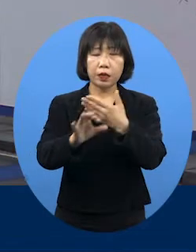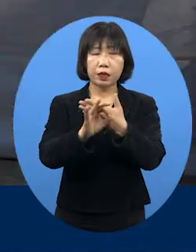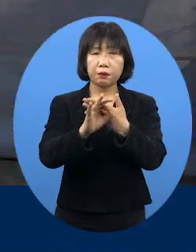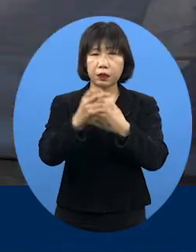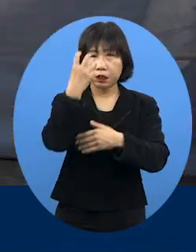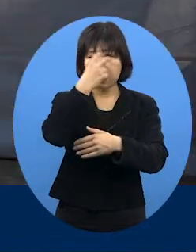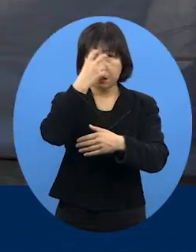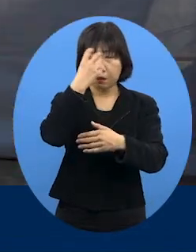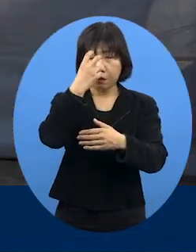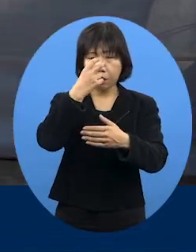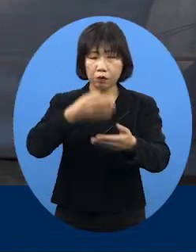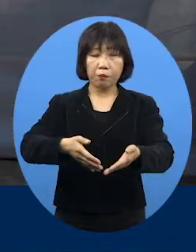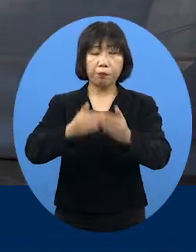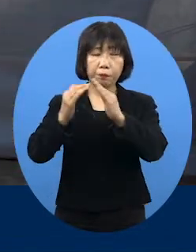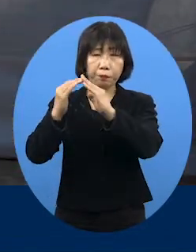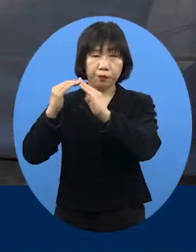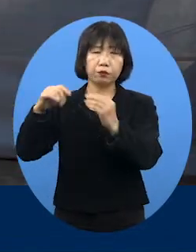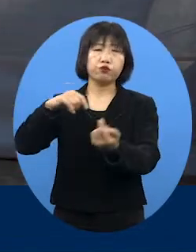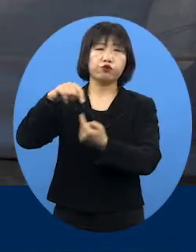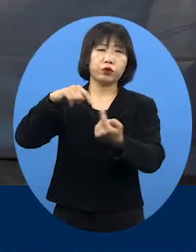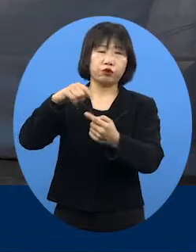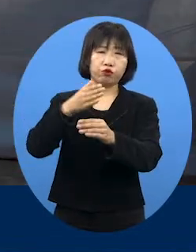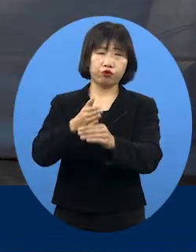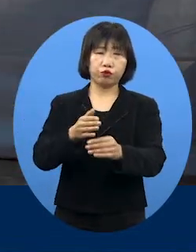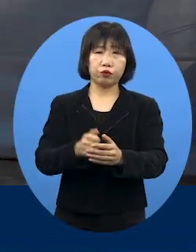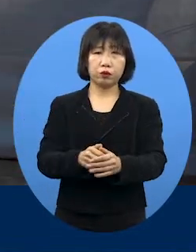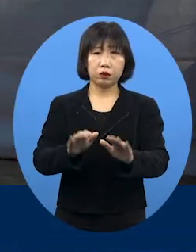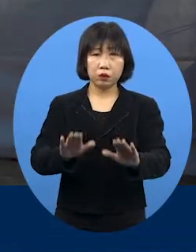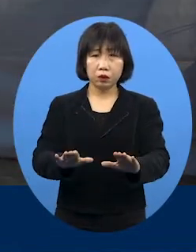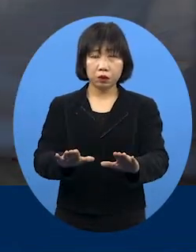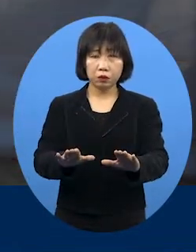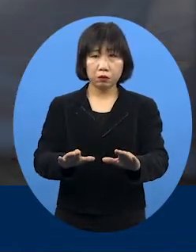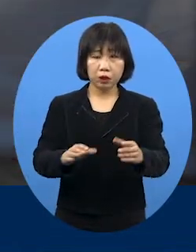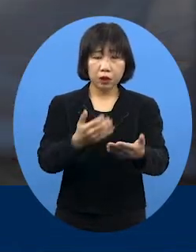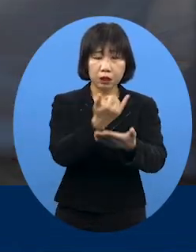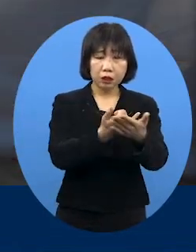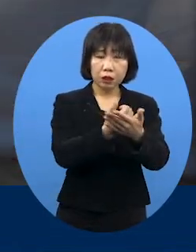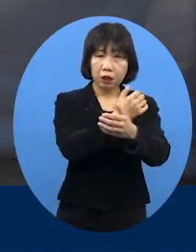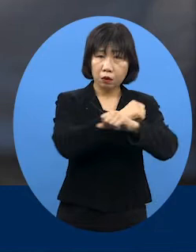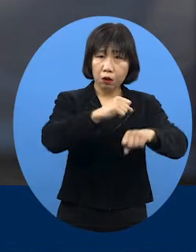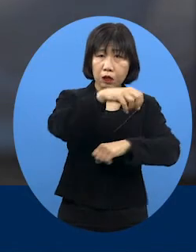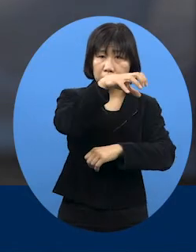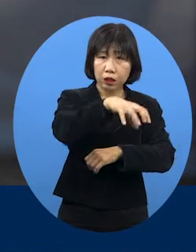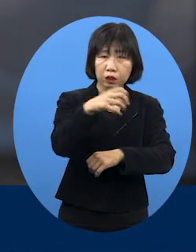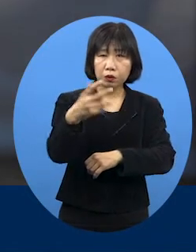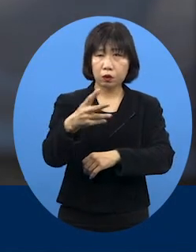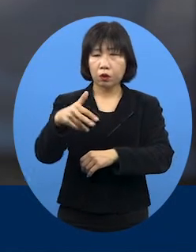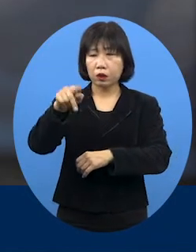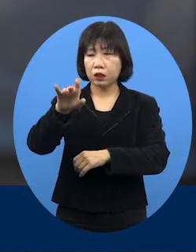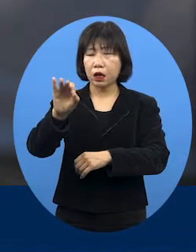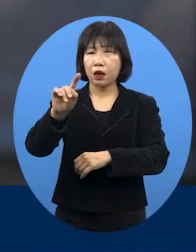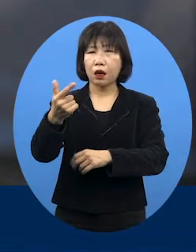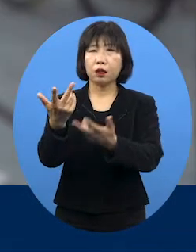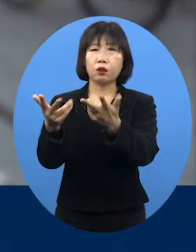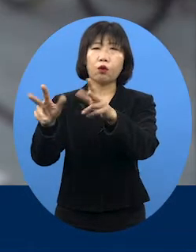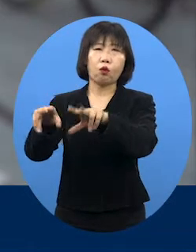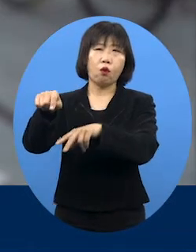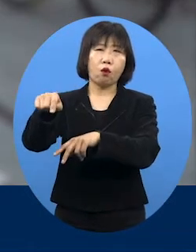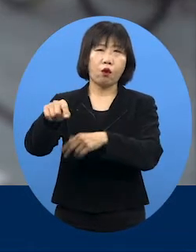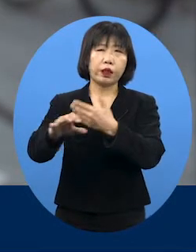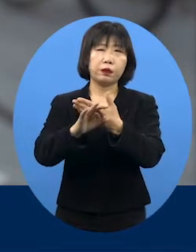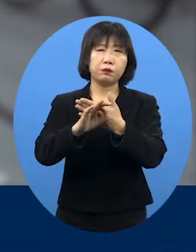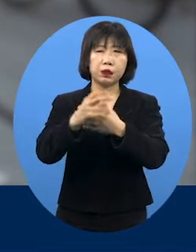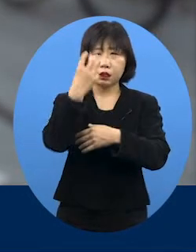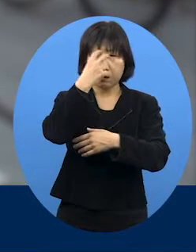를 설치하고 운영에 들어갔습니다 동대문구는 청량리역 광장 과 장안 근린공원 에 임시 3배 검사소 를